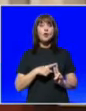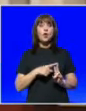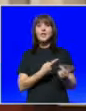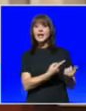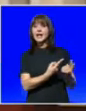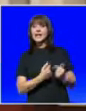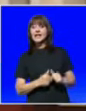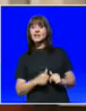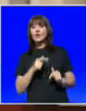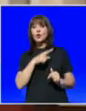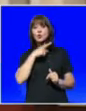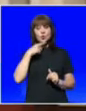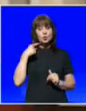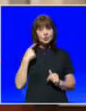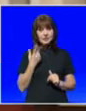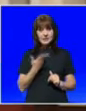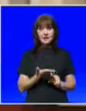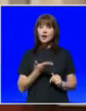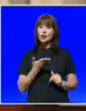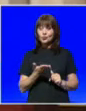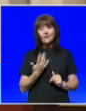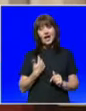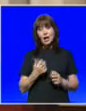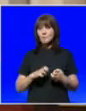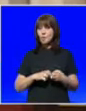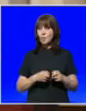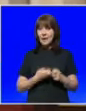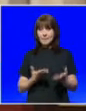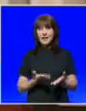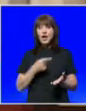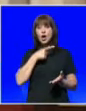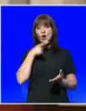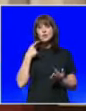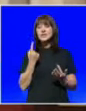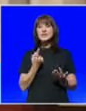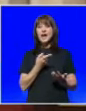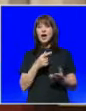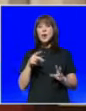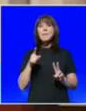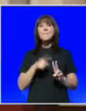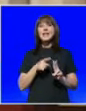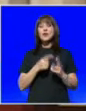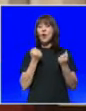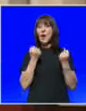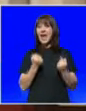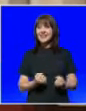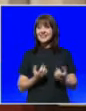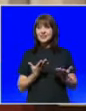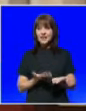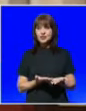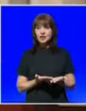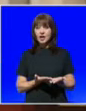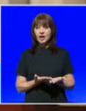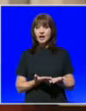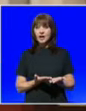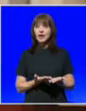Това разбрахме технологично, създава определени проблеми, защото този руския петрол бил тежък петрол, а във всяка рафинерия има нужда от някакъв